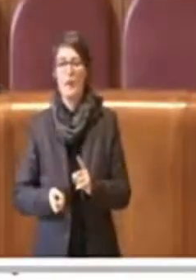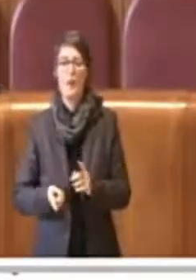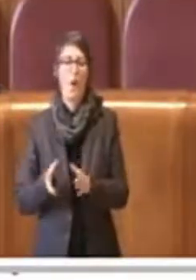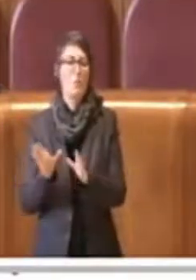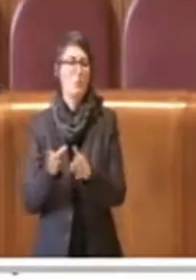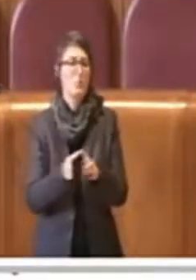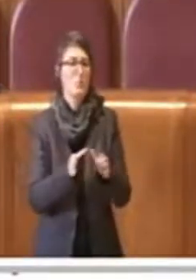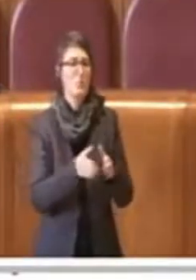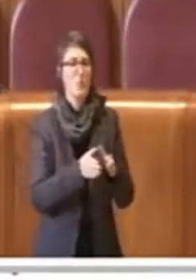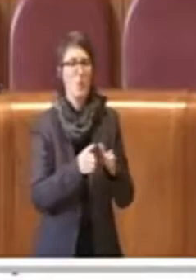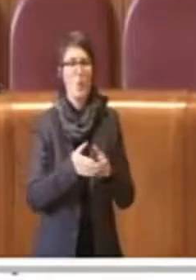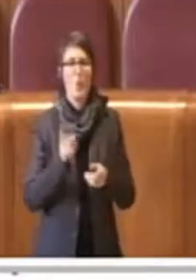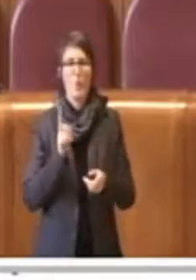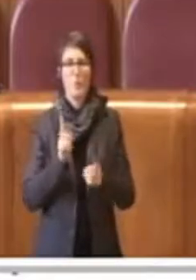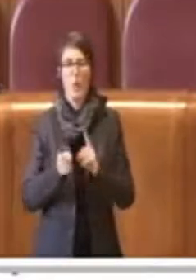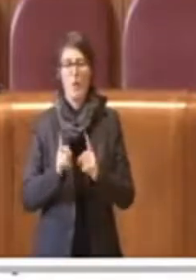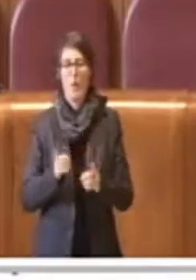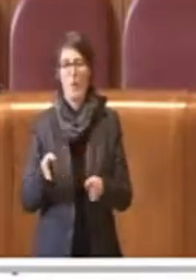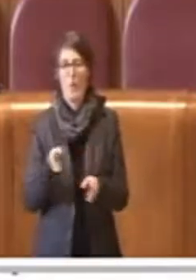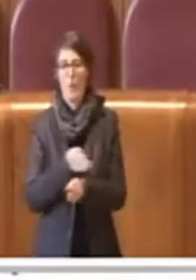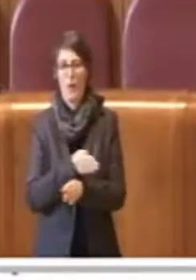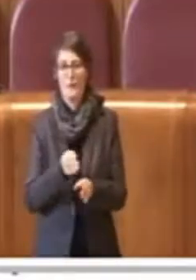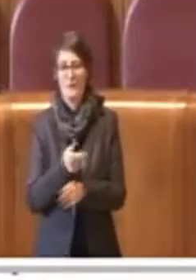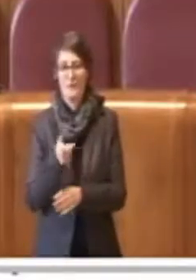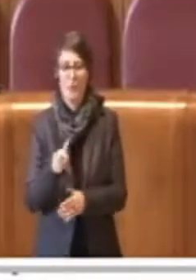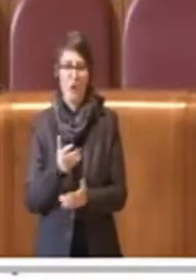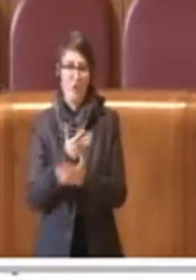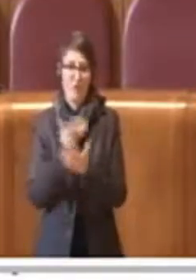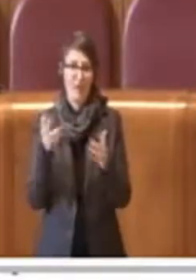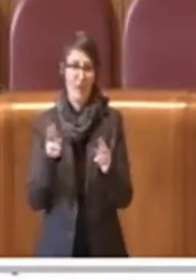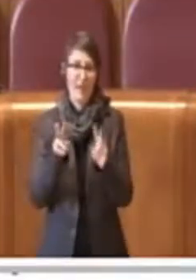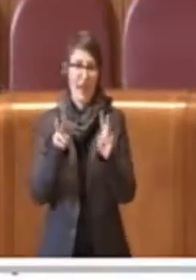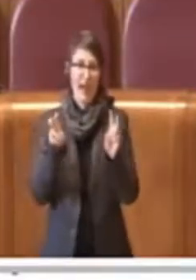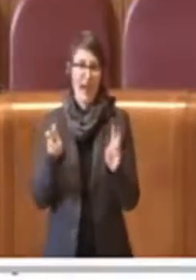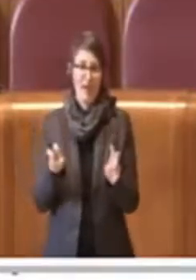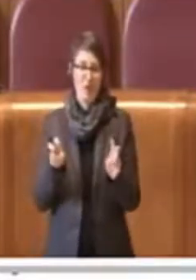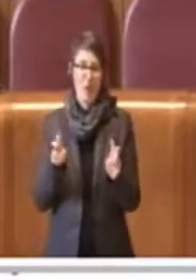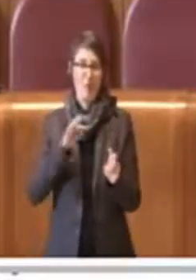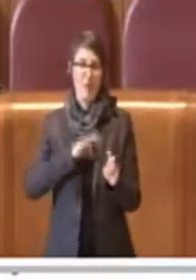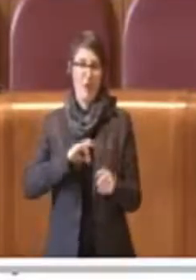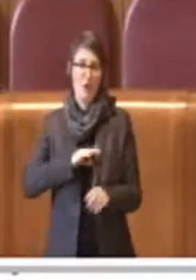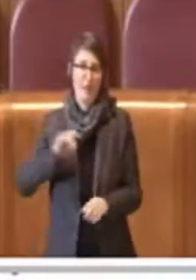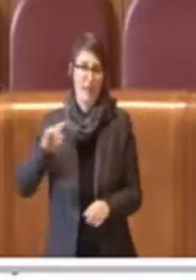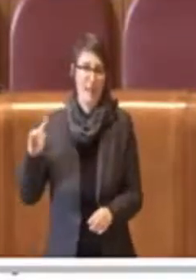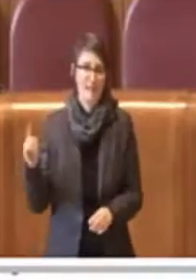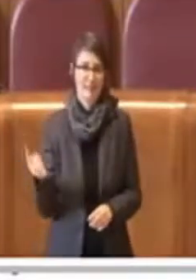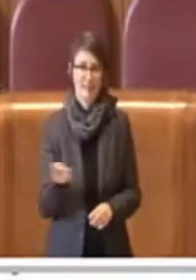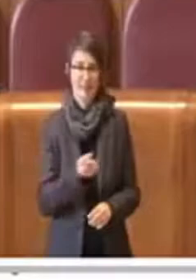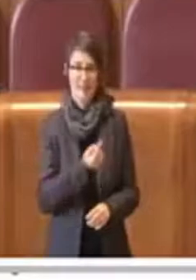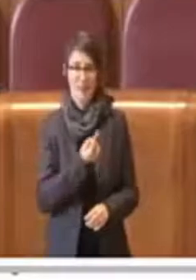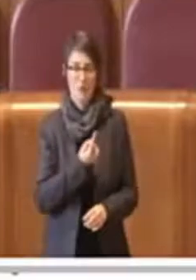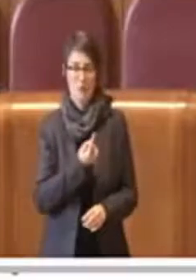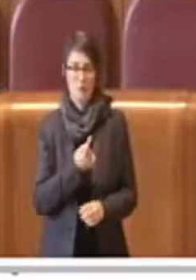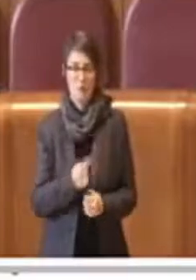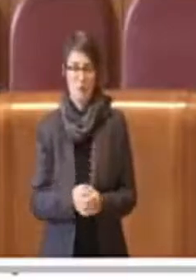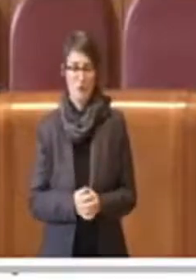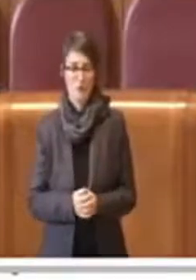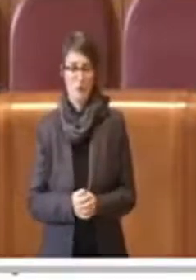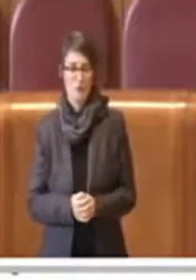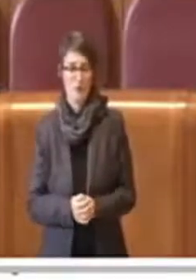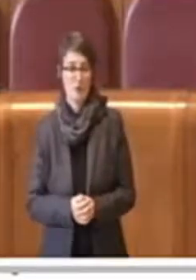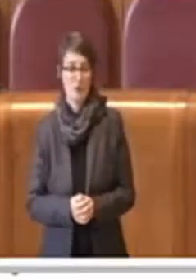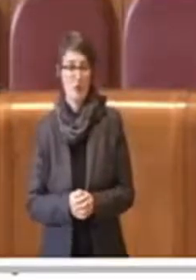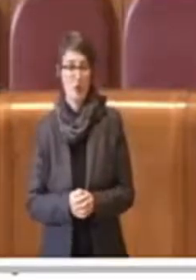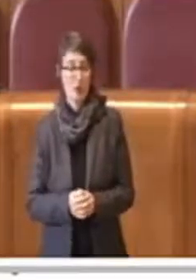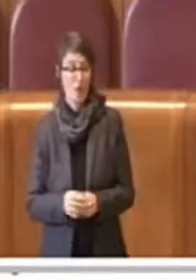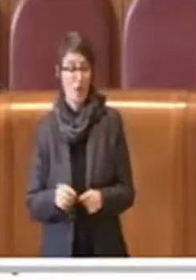perché chiaramente questi sono temi che coinvolgono tutti. Oggi le discussioni, gli